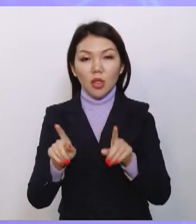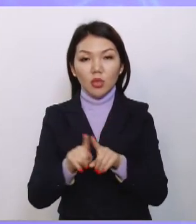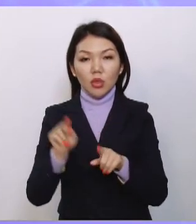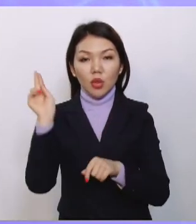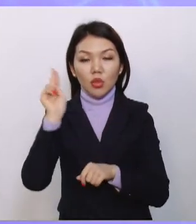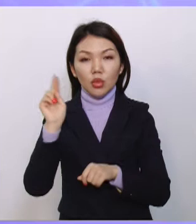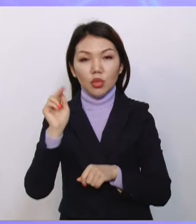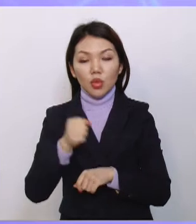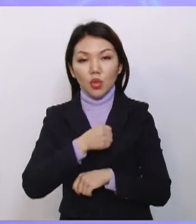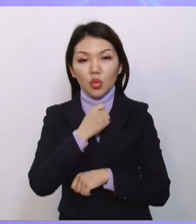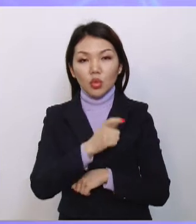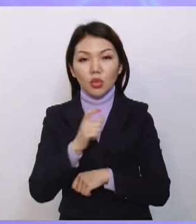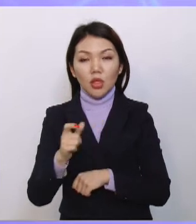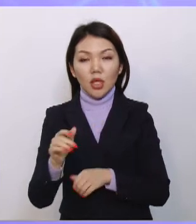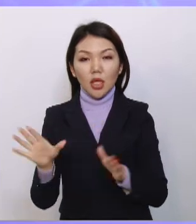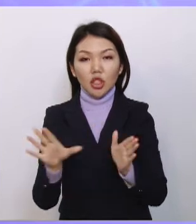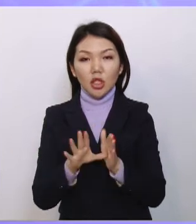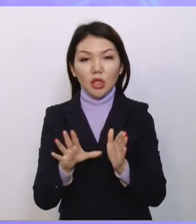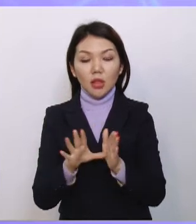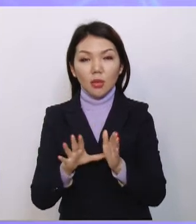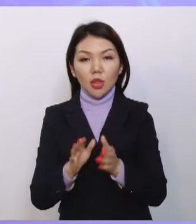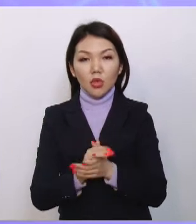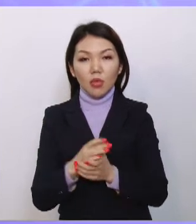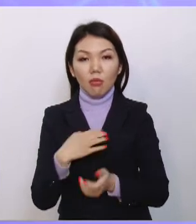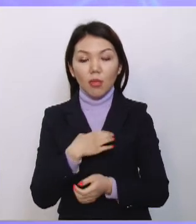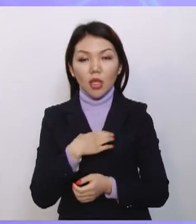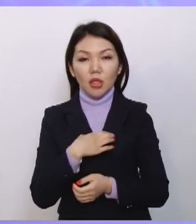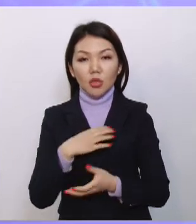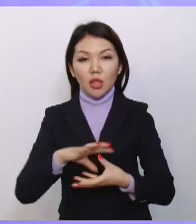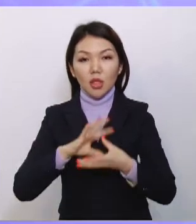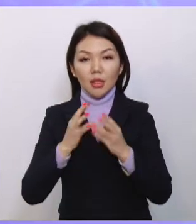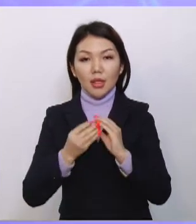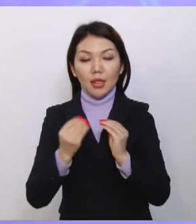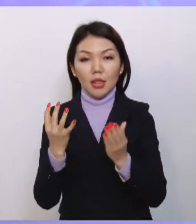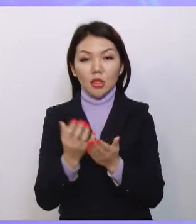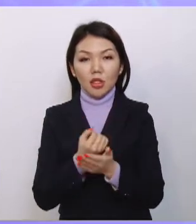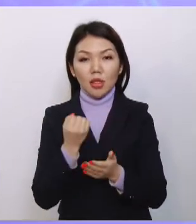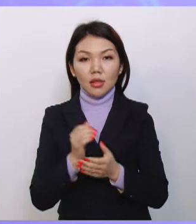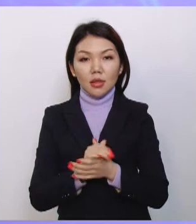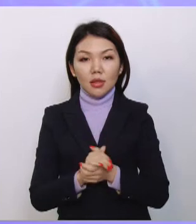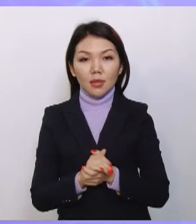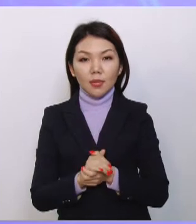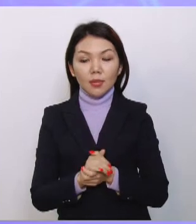Улууларга жардам берүү маанилүү экенине тыянак чыгарасыңар.